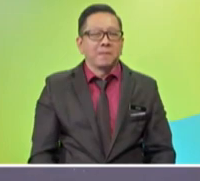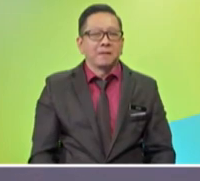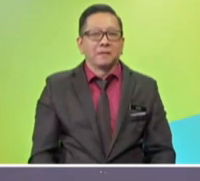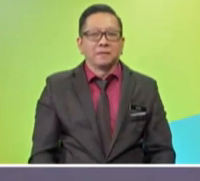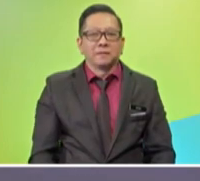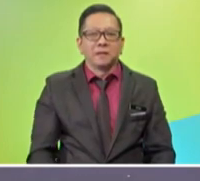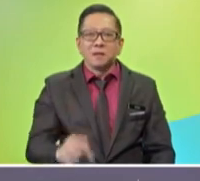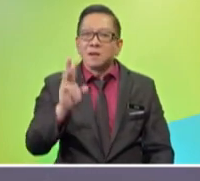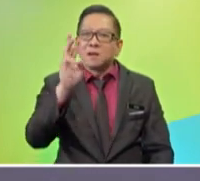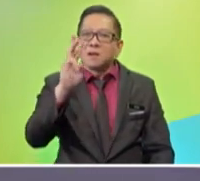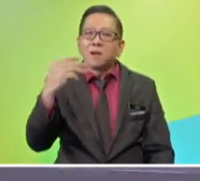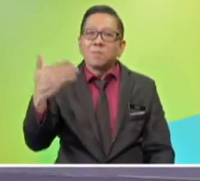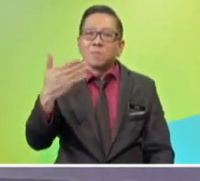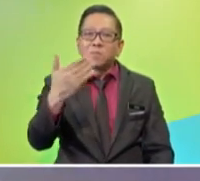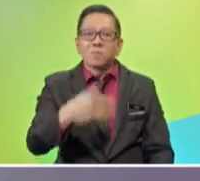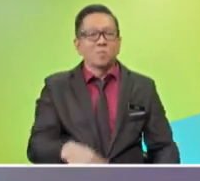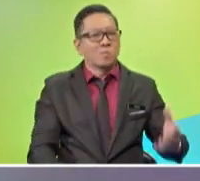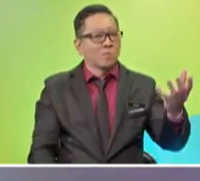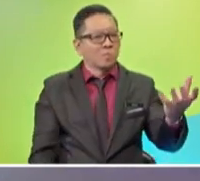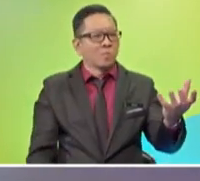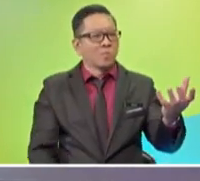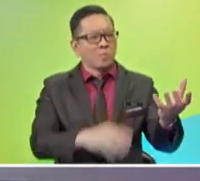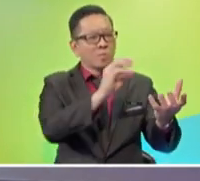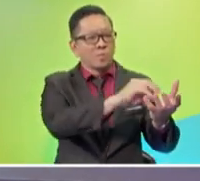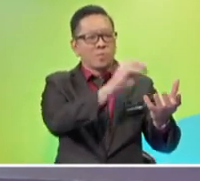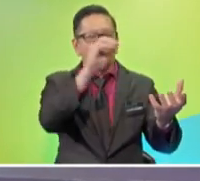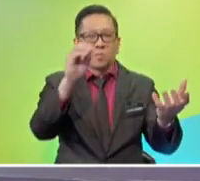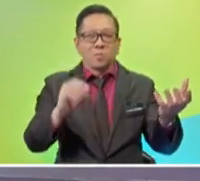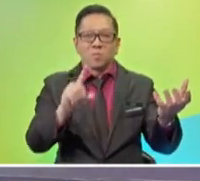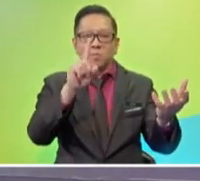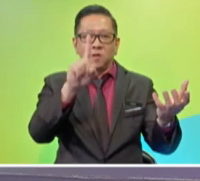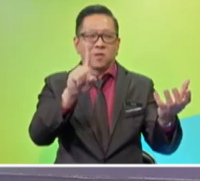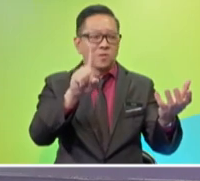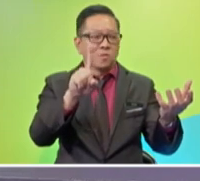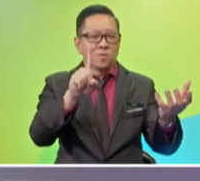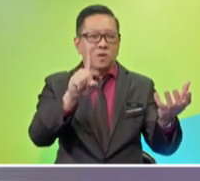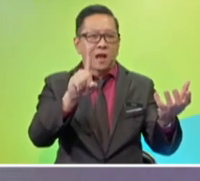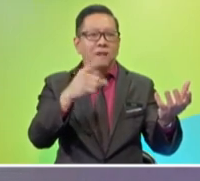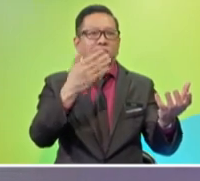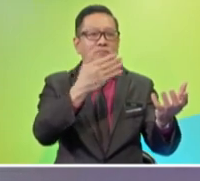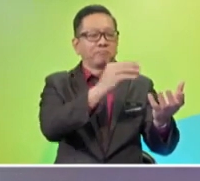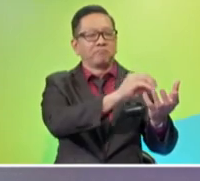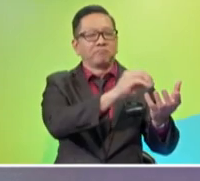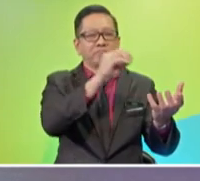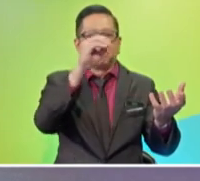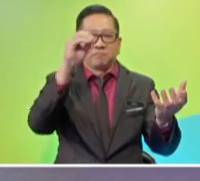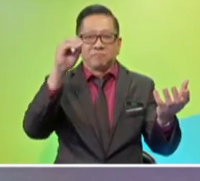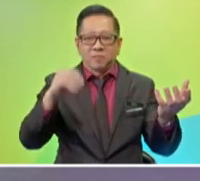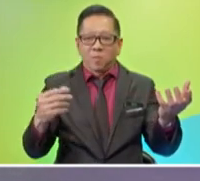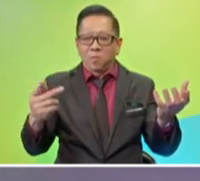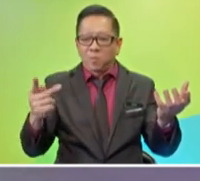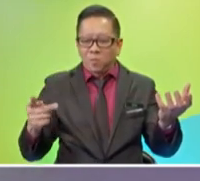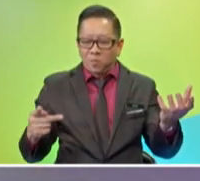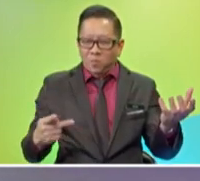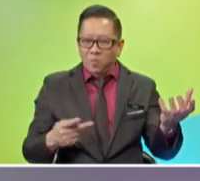cikgu. Betul. Okey, satu. Sat cikgu. Okey, satu ikan kita pindah ke dalam